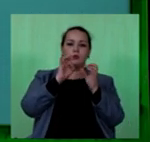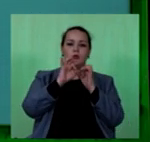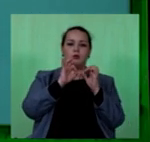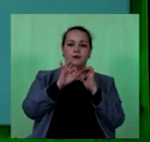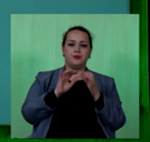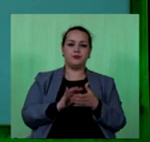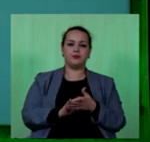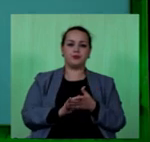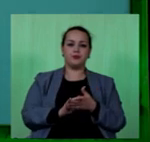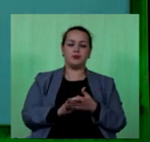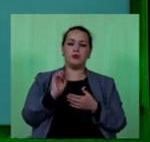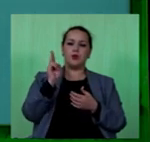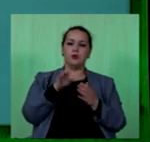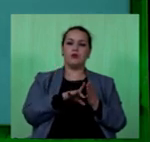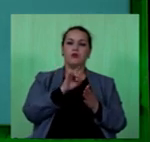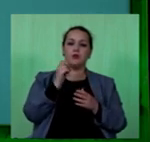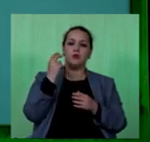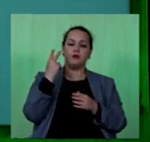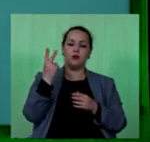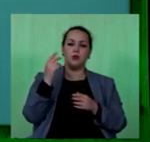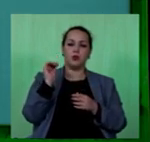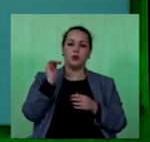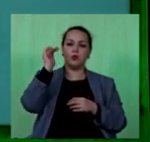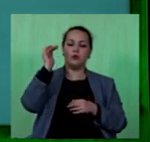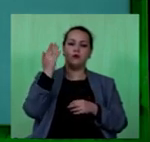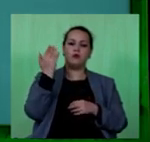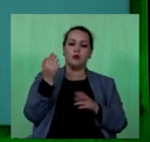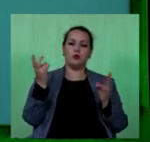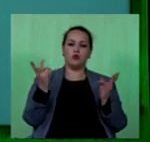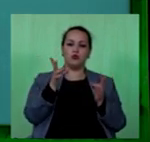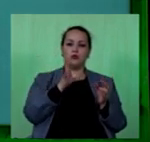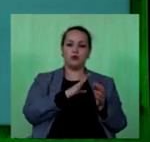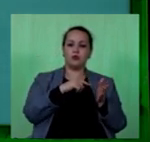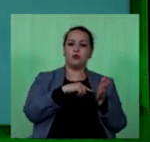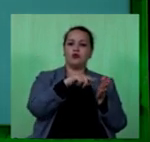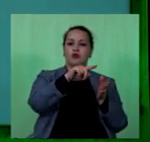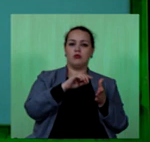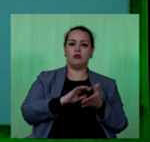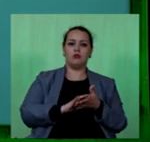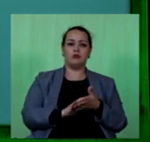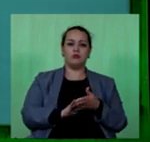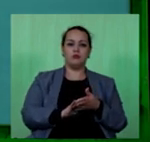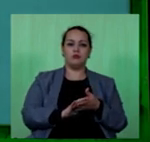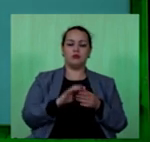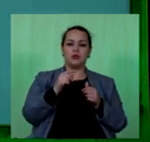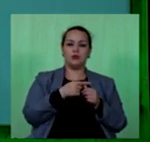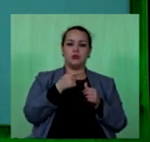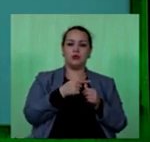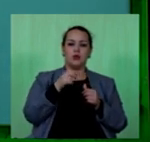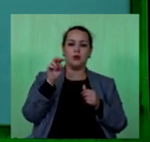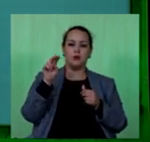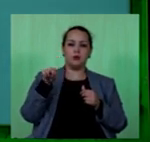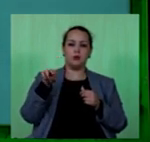те кто выбрали второй уровень вам нужно было подчеркнуть имена прилагательные